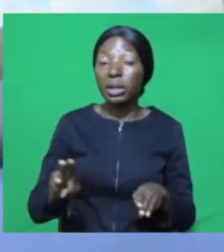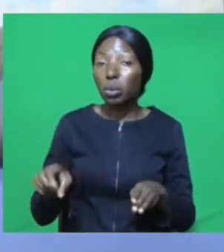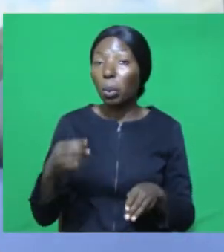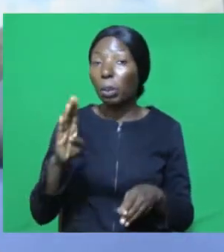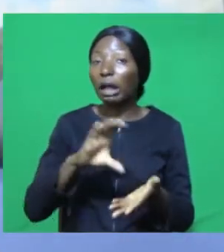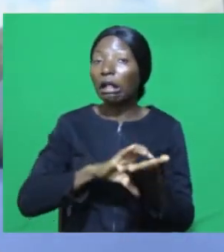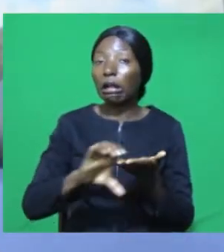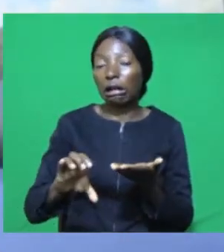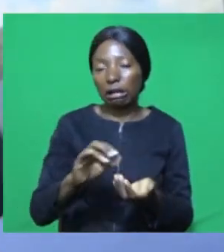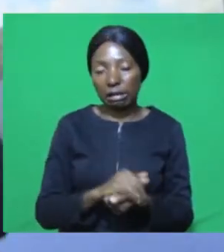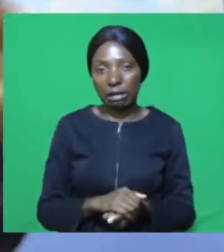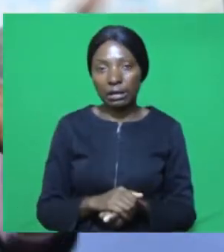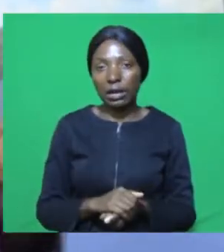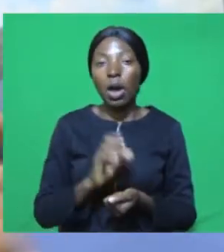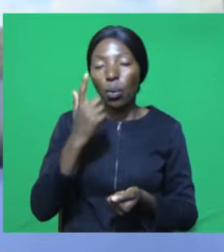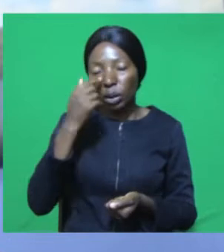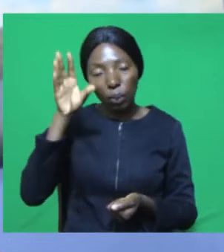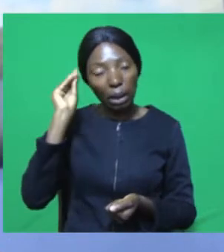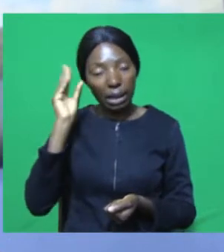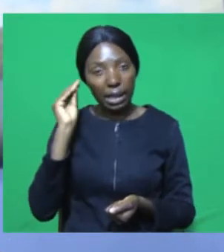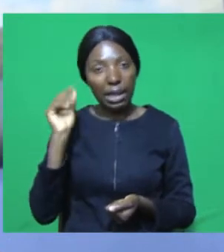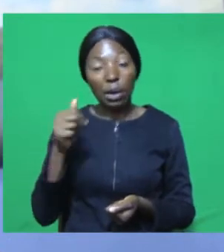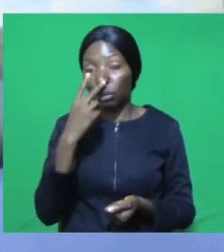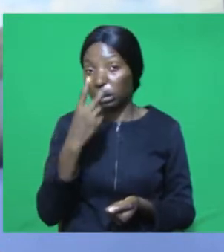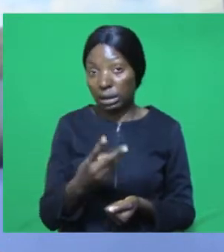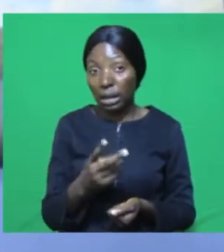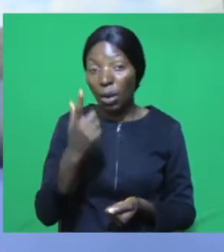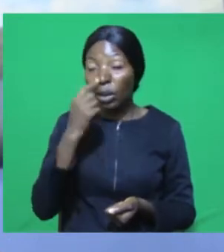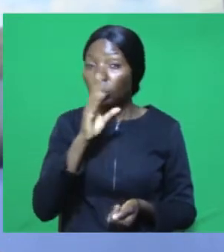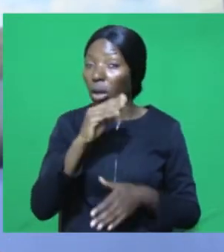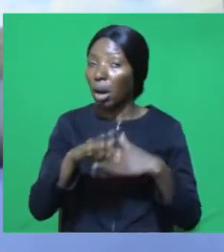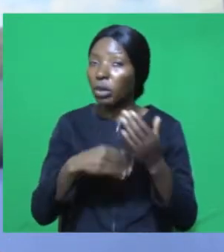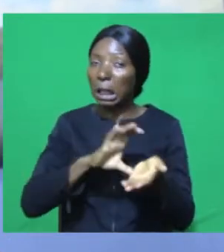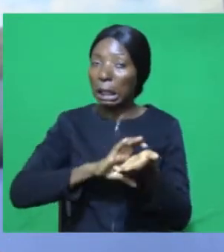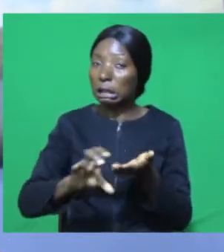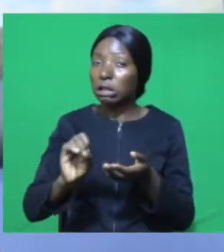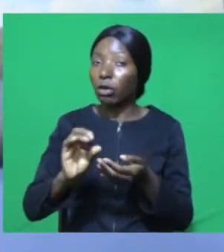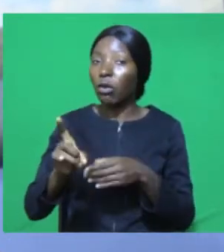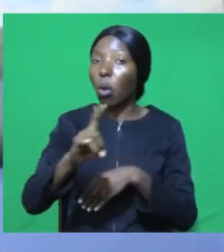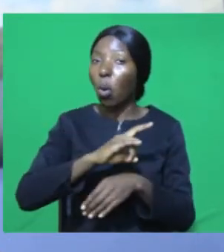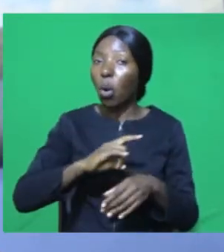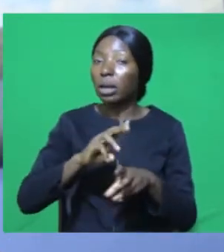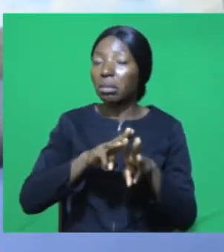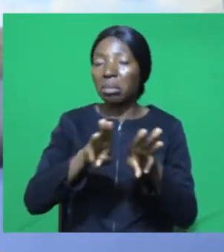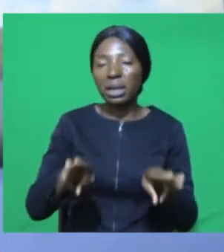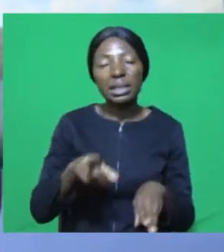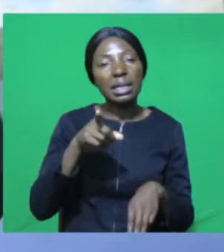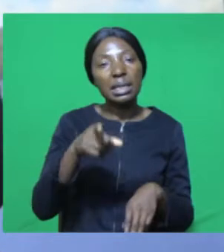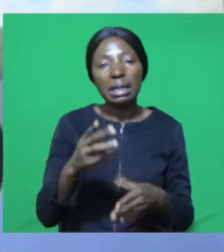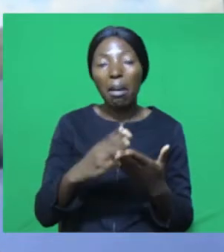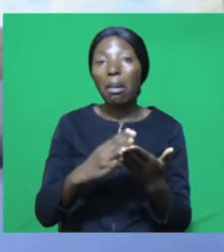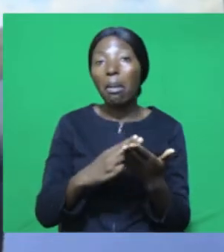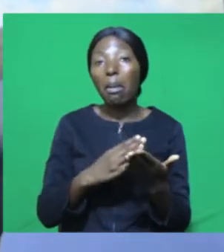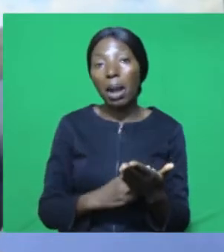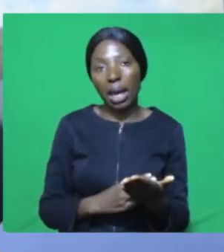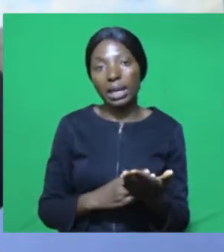2,300 days. Okay. Nao uchaona patichadzidza kuti kucheneswa kwenzvimbo tsvene uku hunenge hutori